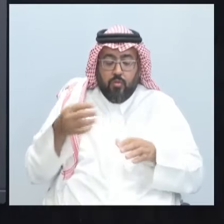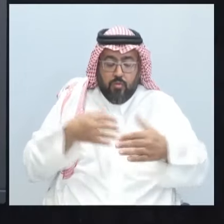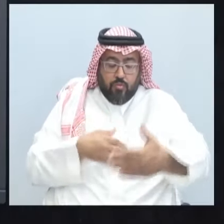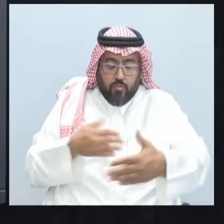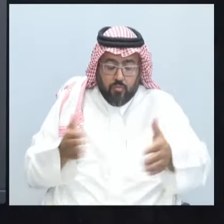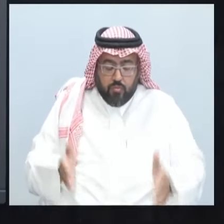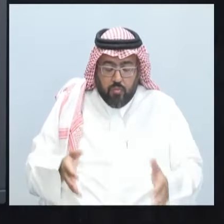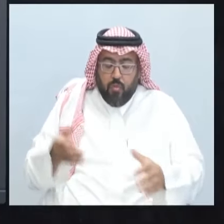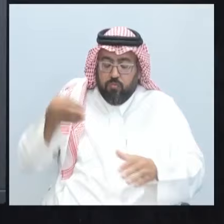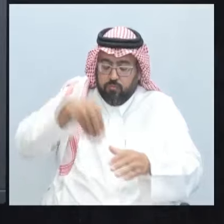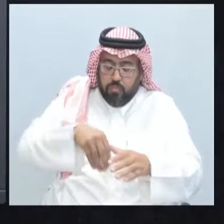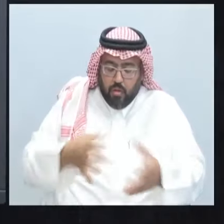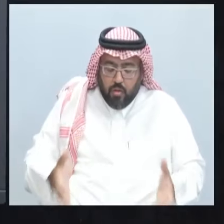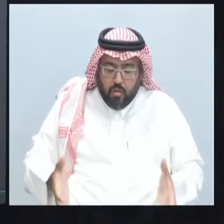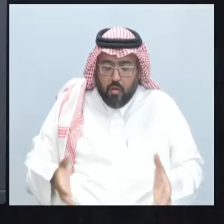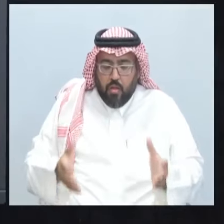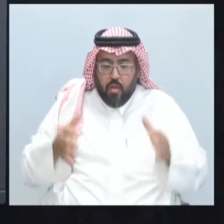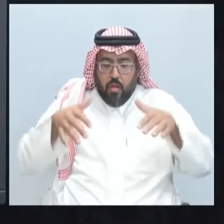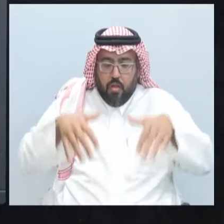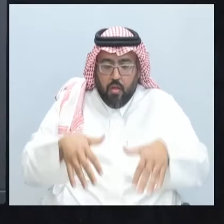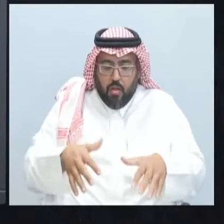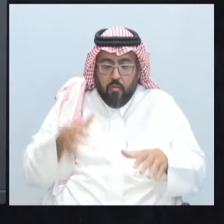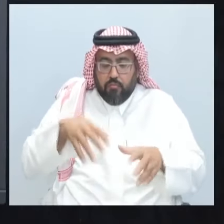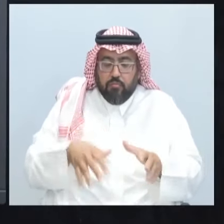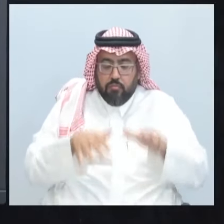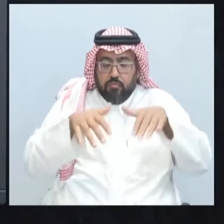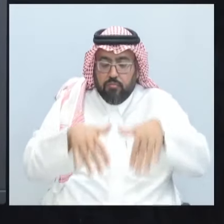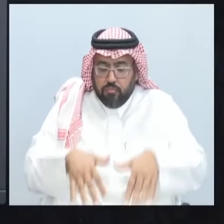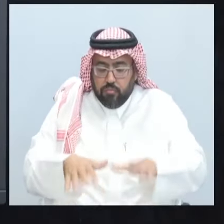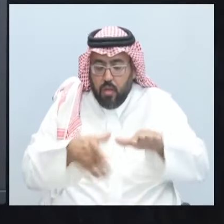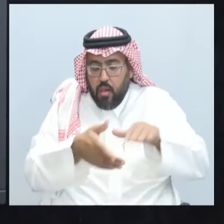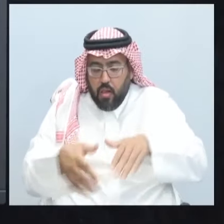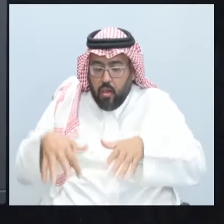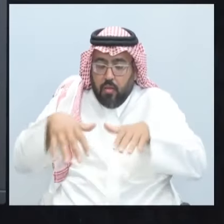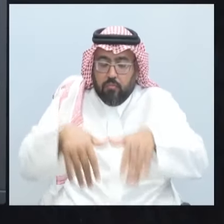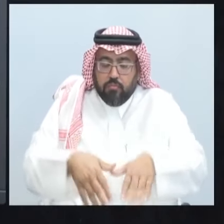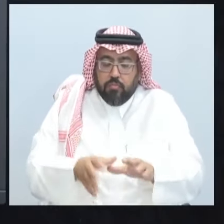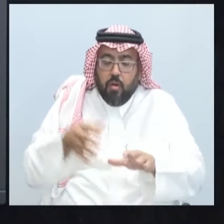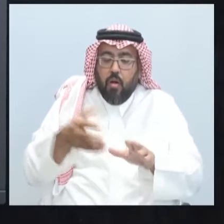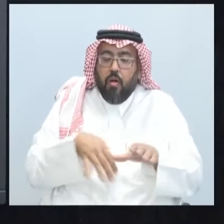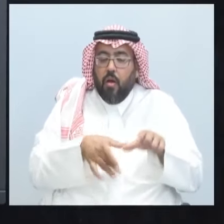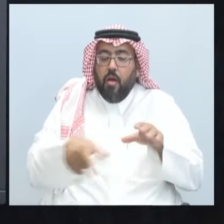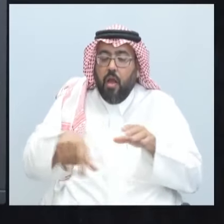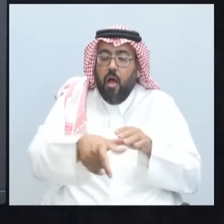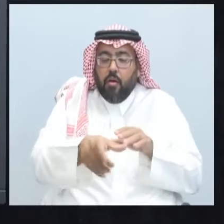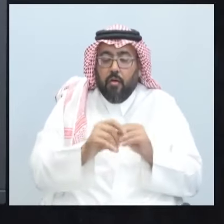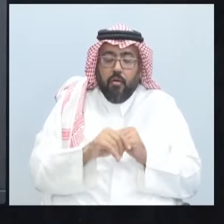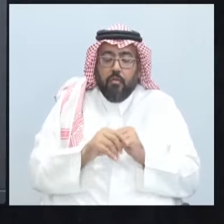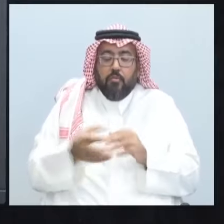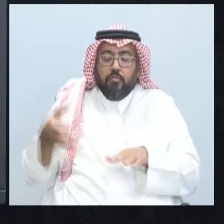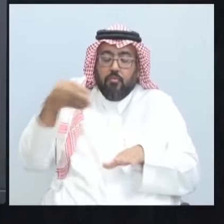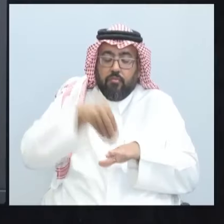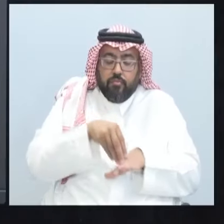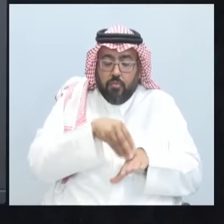ووضعت فيه موسى ووضعت هذا التابوت في اليم اي نهر النيل وحمل هذا